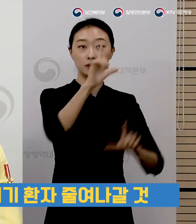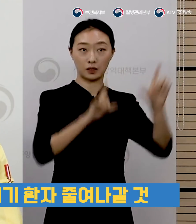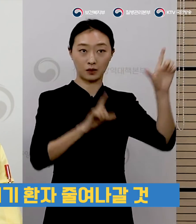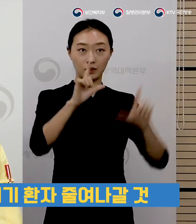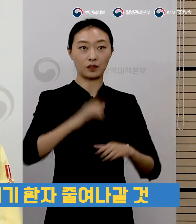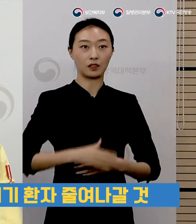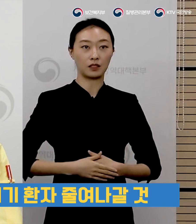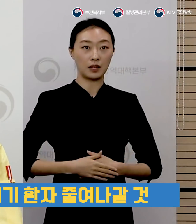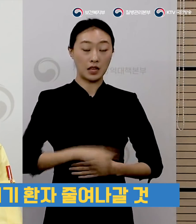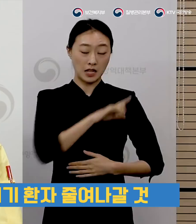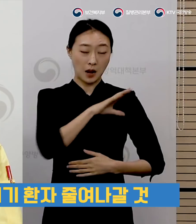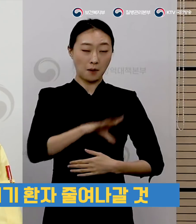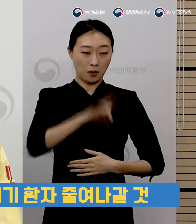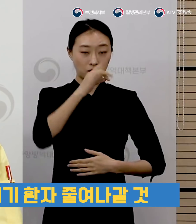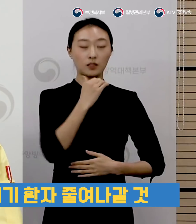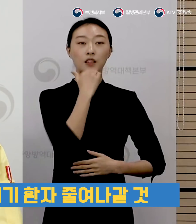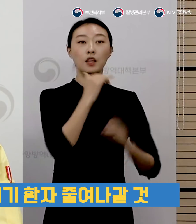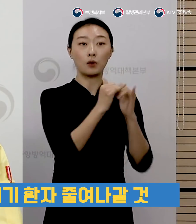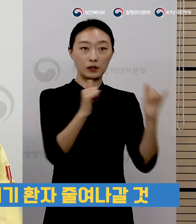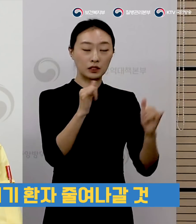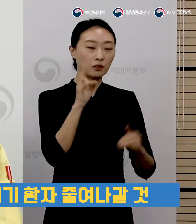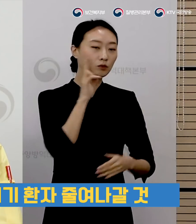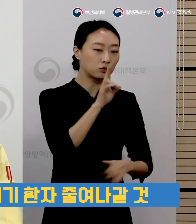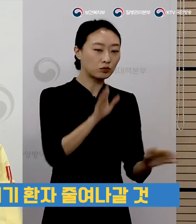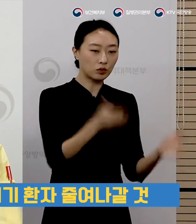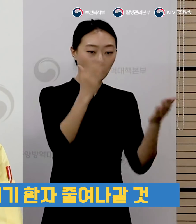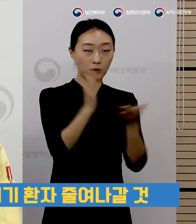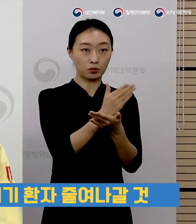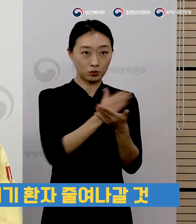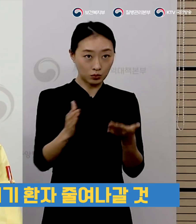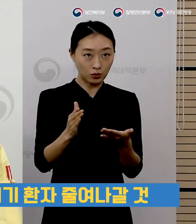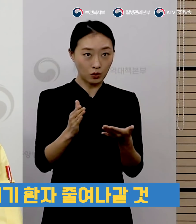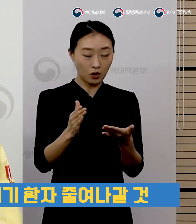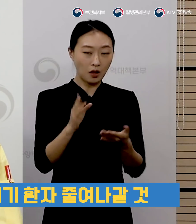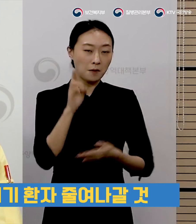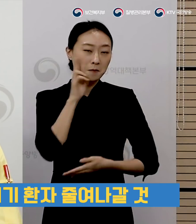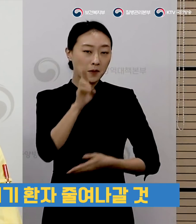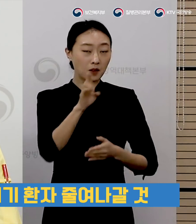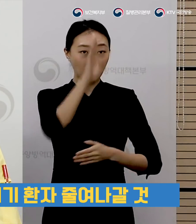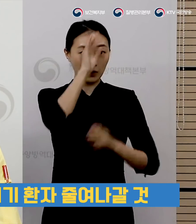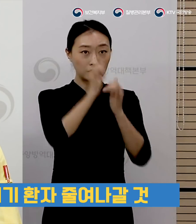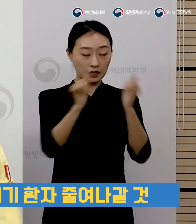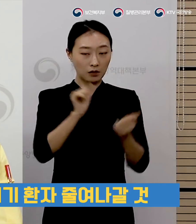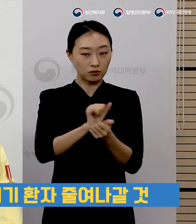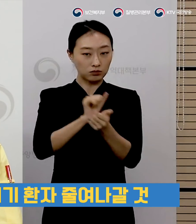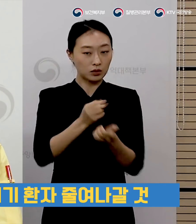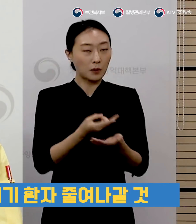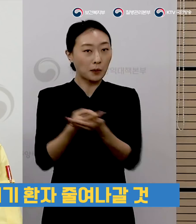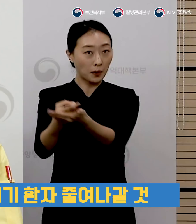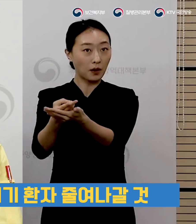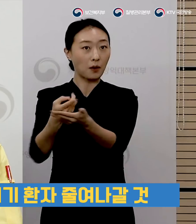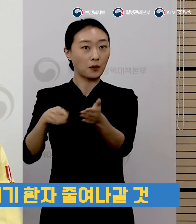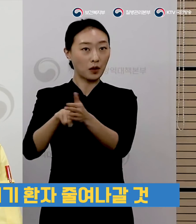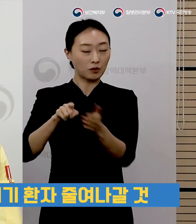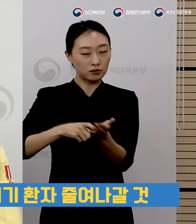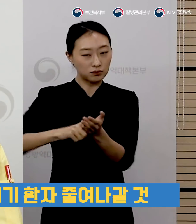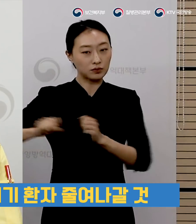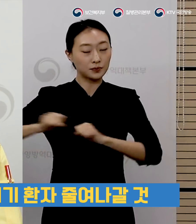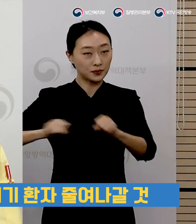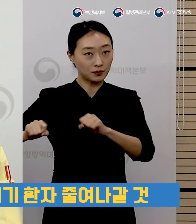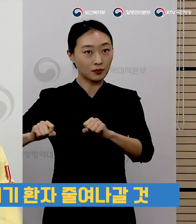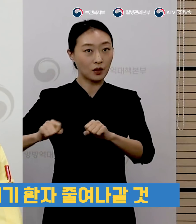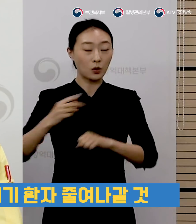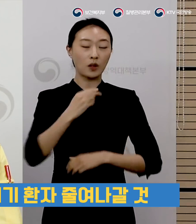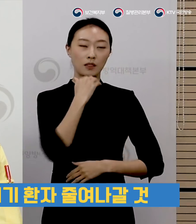우선적으로는 대기 환자들에 대한 중증도 분류와 중증 환자 이송에 주력하는 한편 대기 환자들에 대해서는